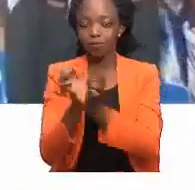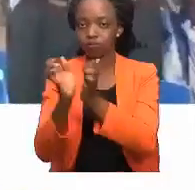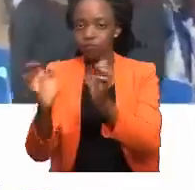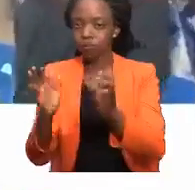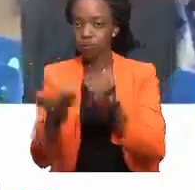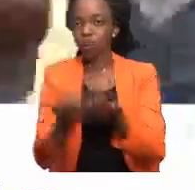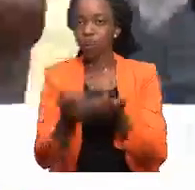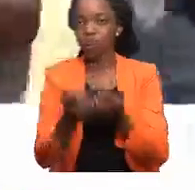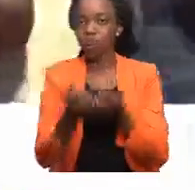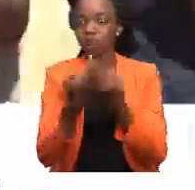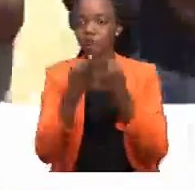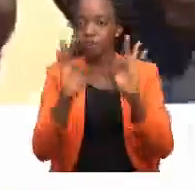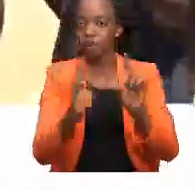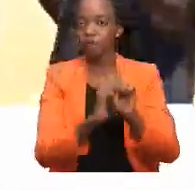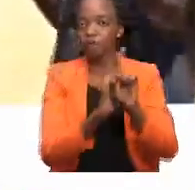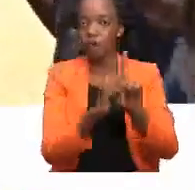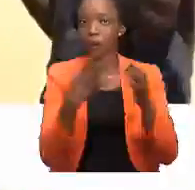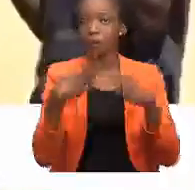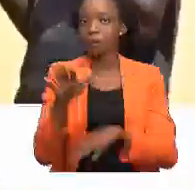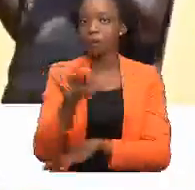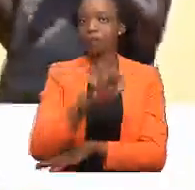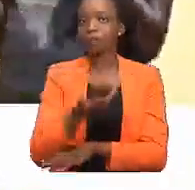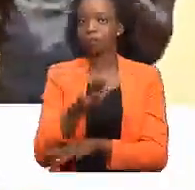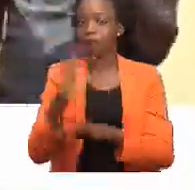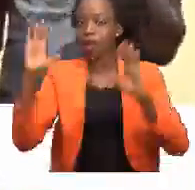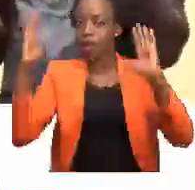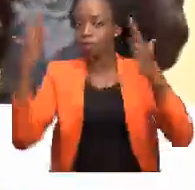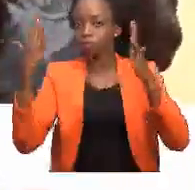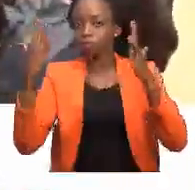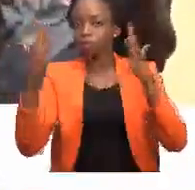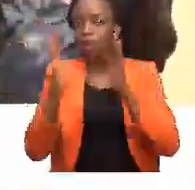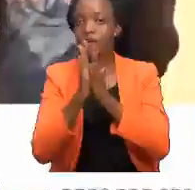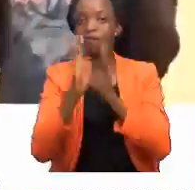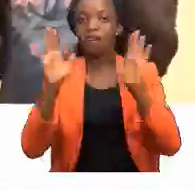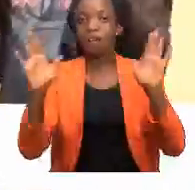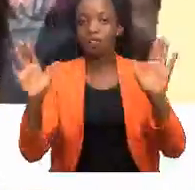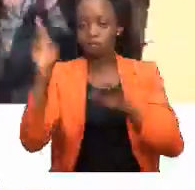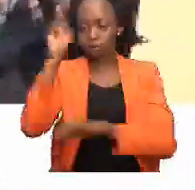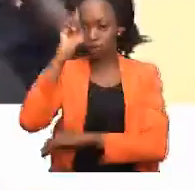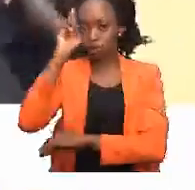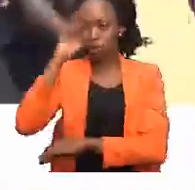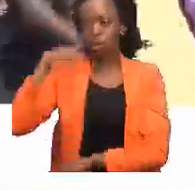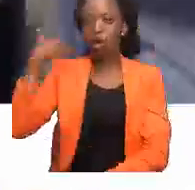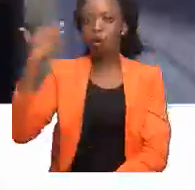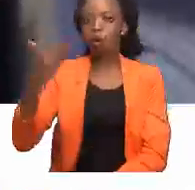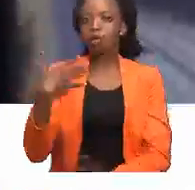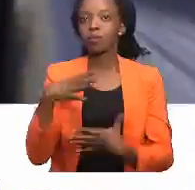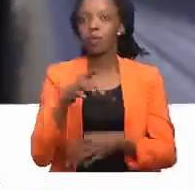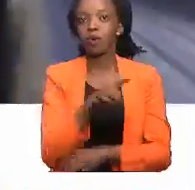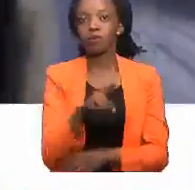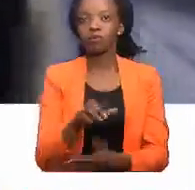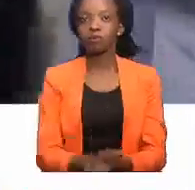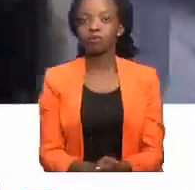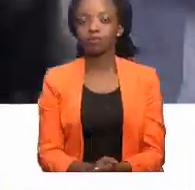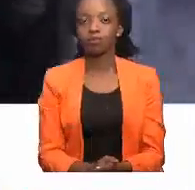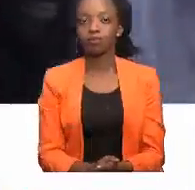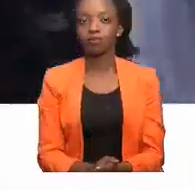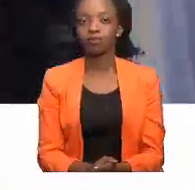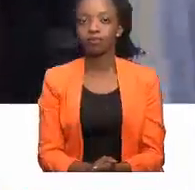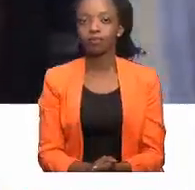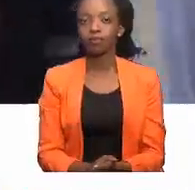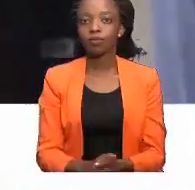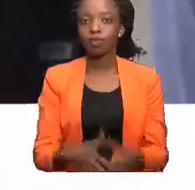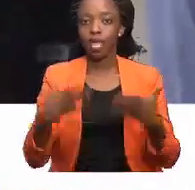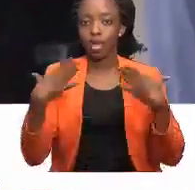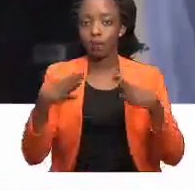uhuru msimu huu wa Krismasi, huku akipongeza askofu kwa kuwakumbuka kila kuchao. Kuanzia kesho watu